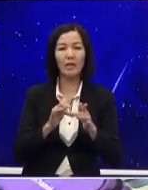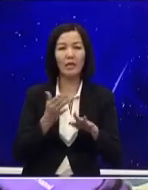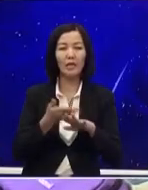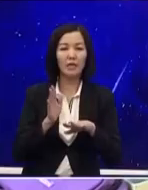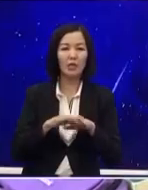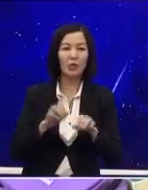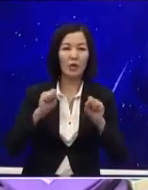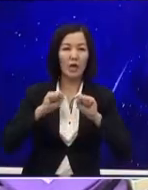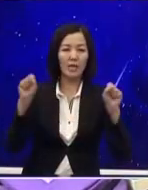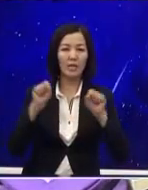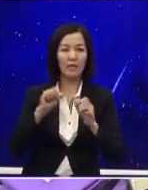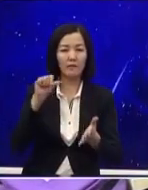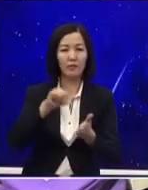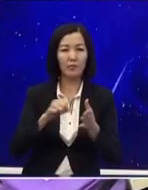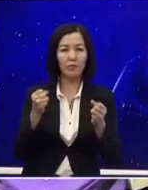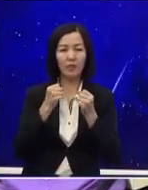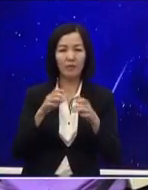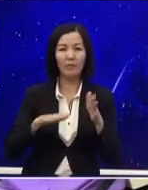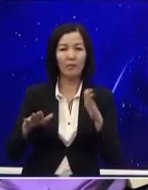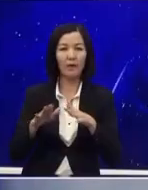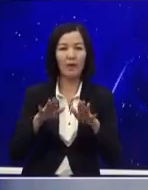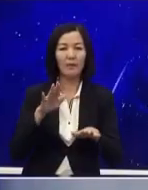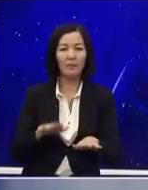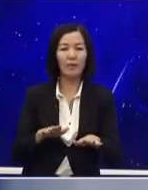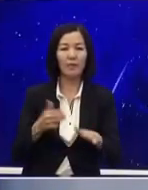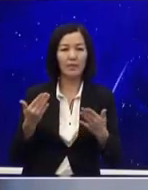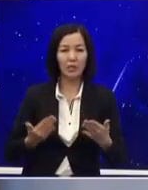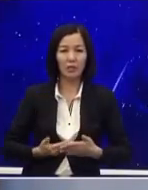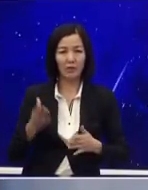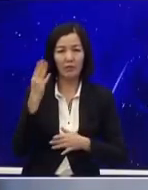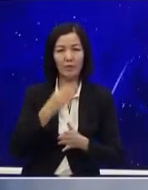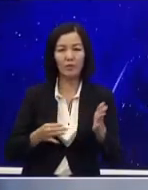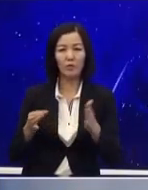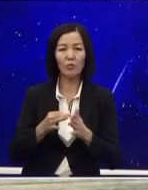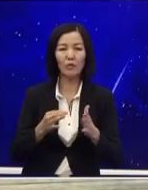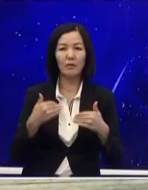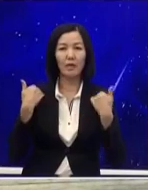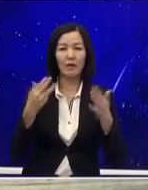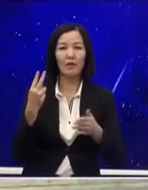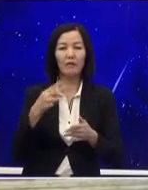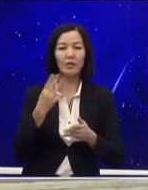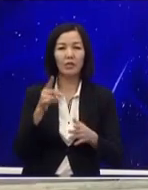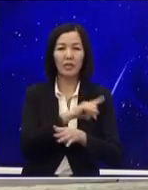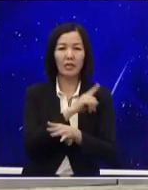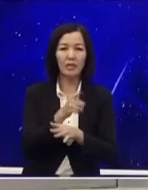есть тяжелоатлеты выступают на спортивных площадках по месту жительства. Алматинскую